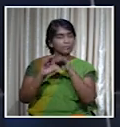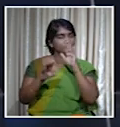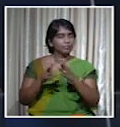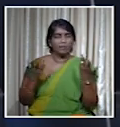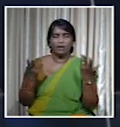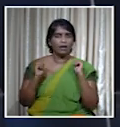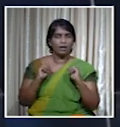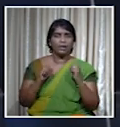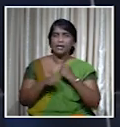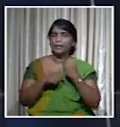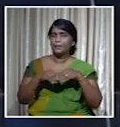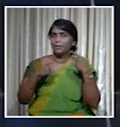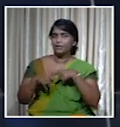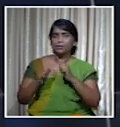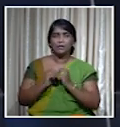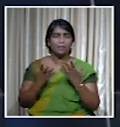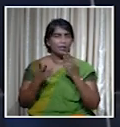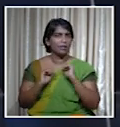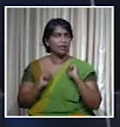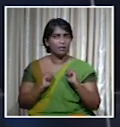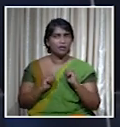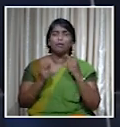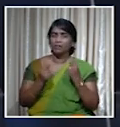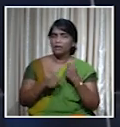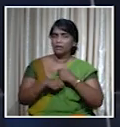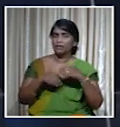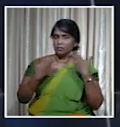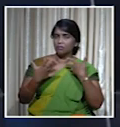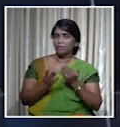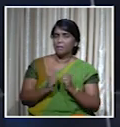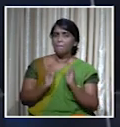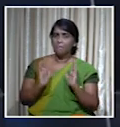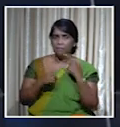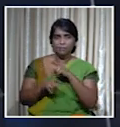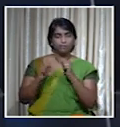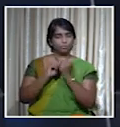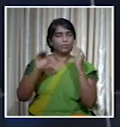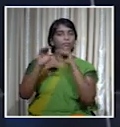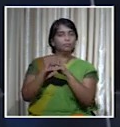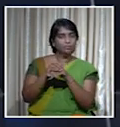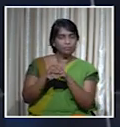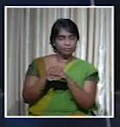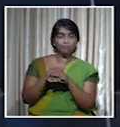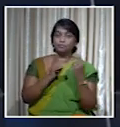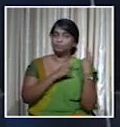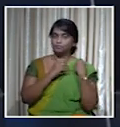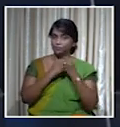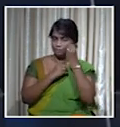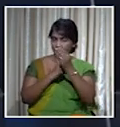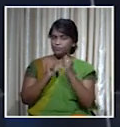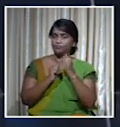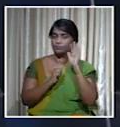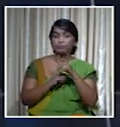නැත්තේ ඇයි මේ ගැසට් එක ක්‍රියාත්මක නොකරන්නේ ඇයි වහම් මේ ගැසට් එක ක්‍රියාත්මක කරන්න ඒ බඳ ඒ තනතුරු ලබා දීම ඉටු